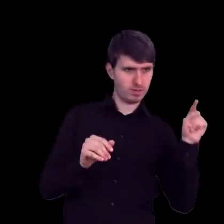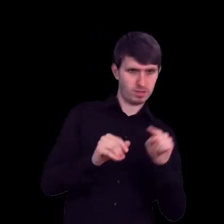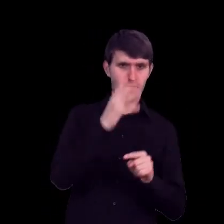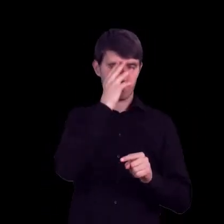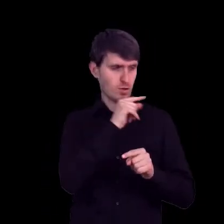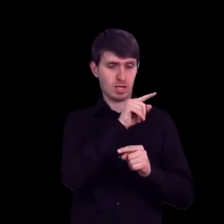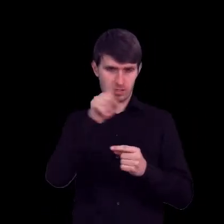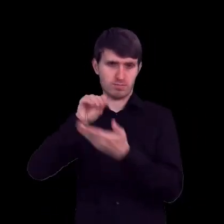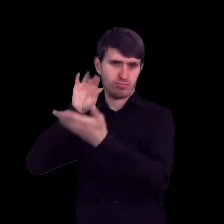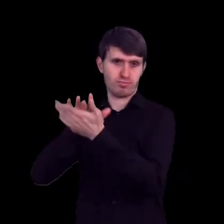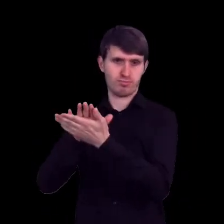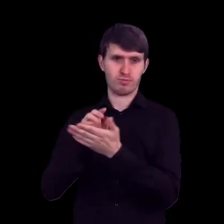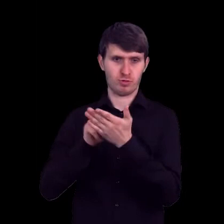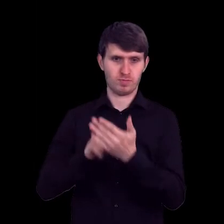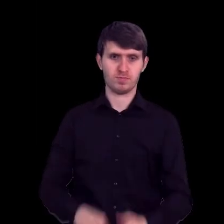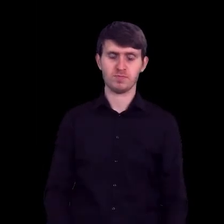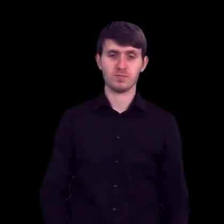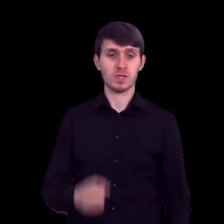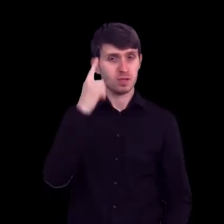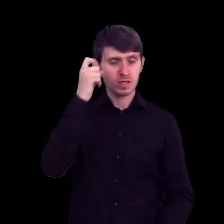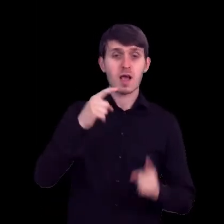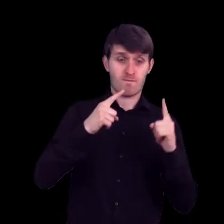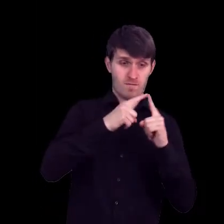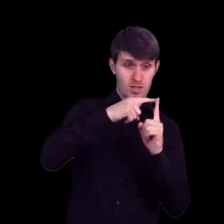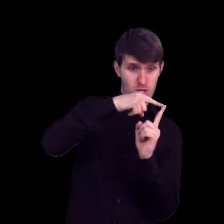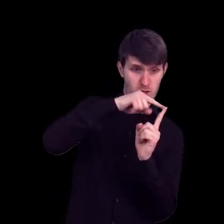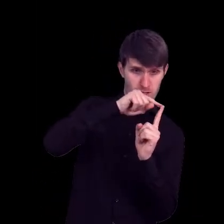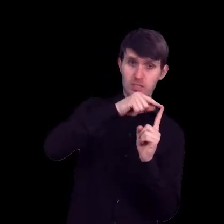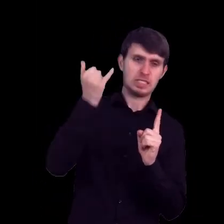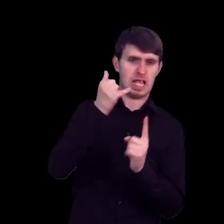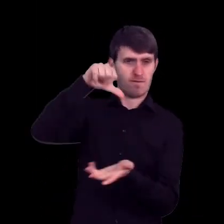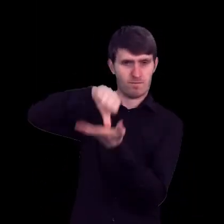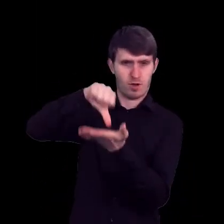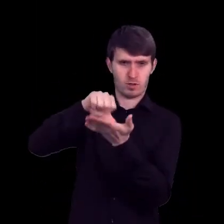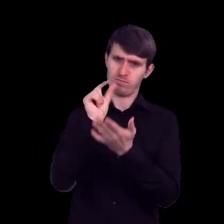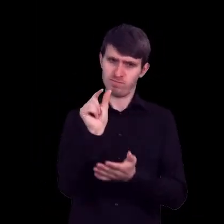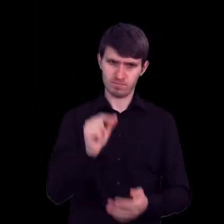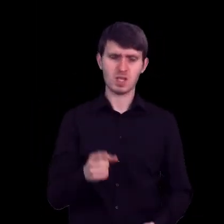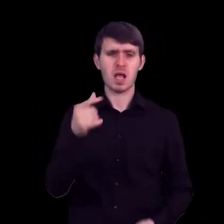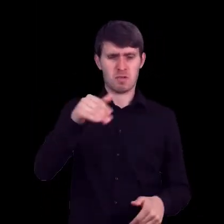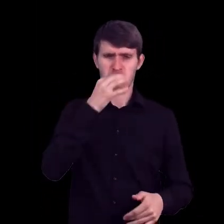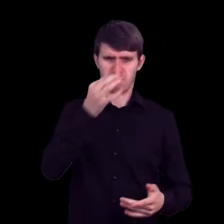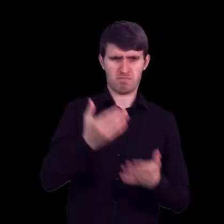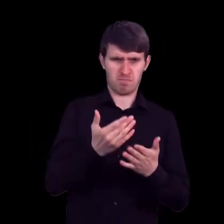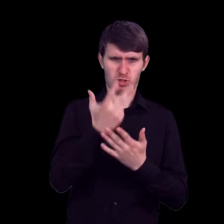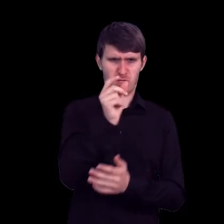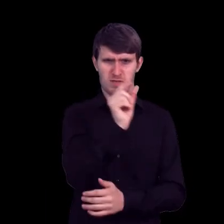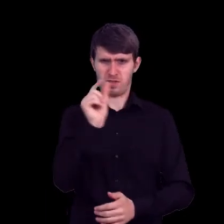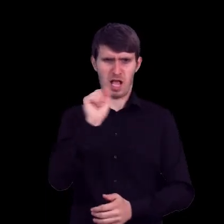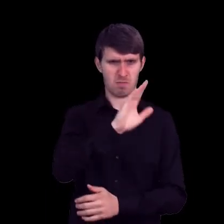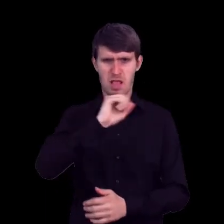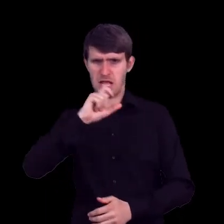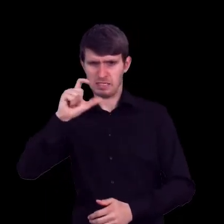Zwróćcie uwagę, że oznaczenie wierzchołka jest zawsze w środku. Możecie spytać, dlaczego trzeba pisać wszystkie trzy litery? Dlaczego